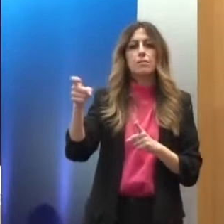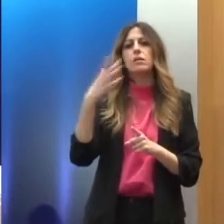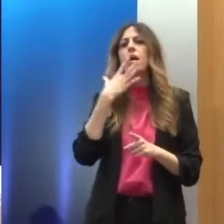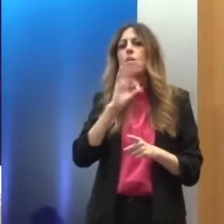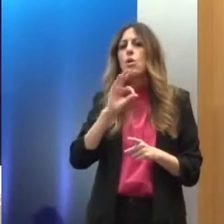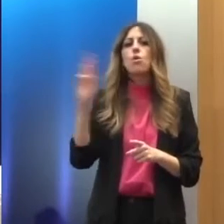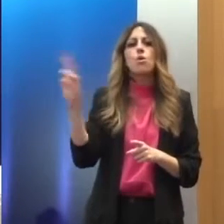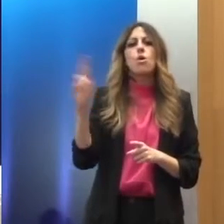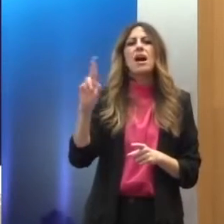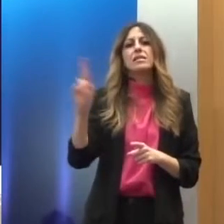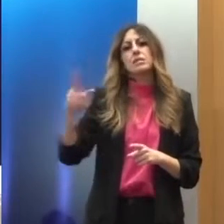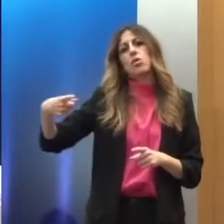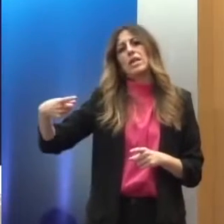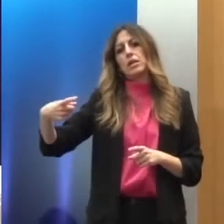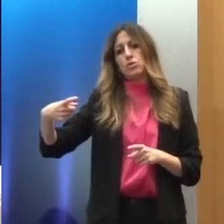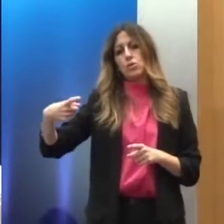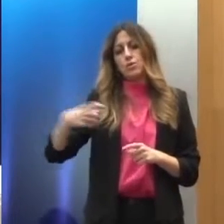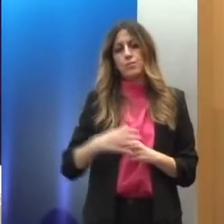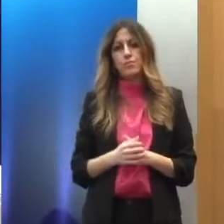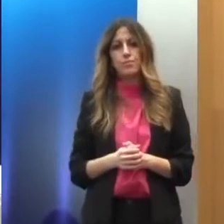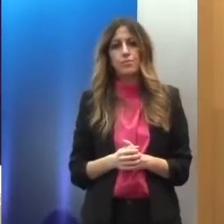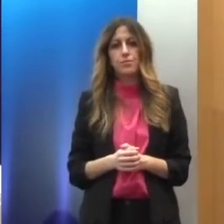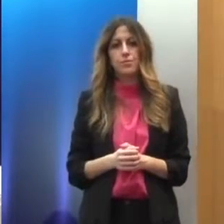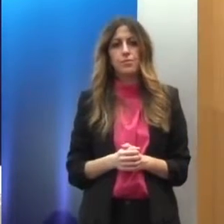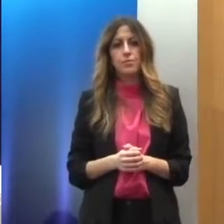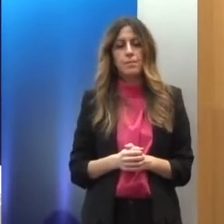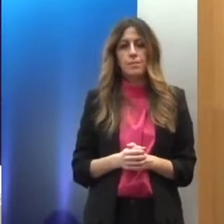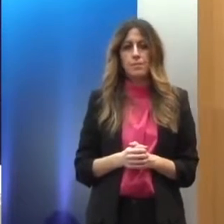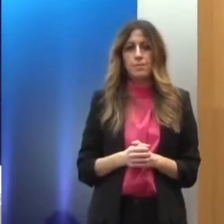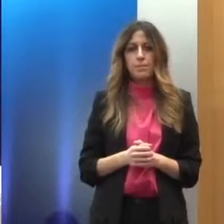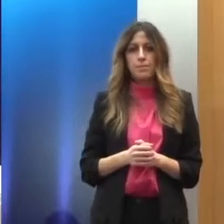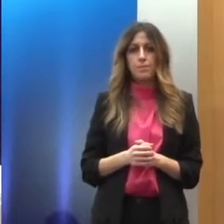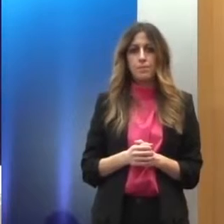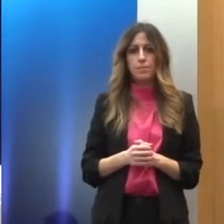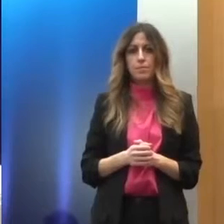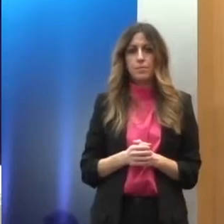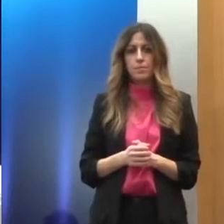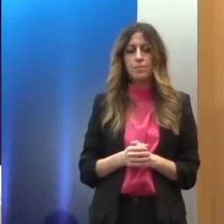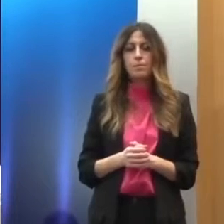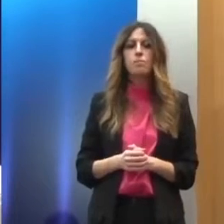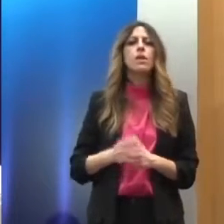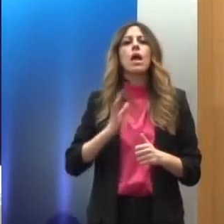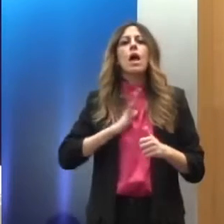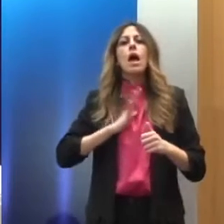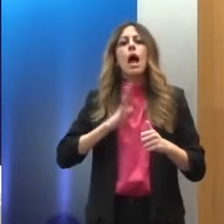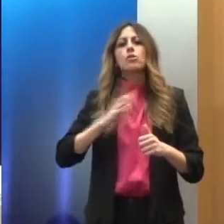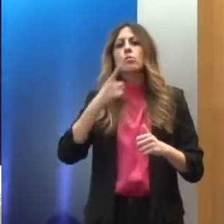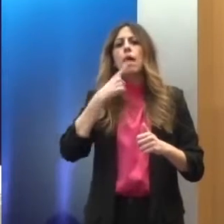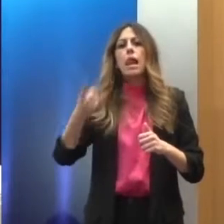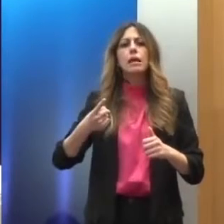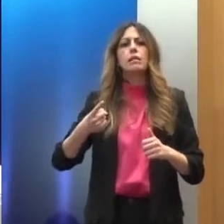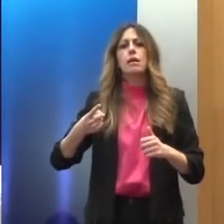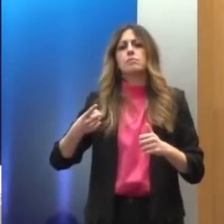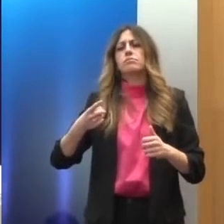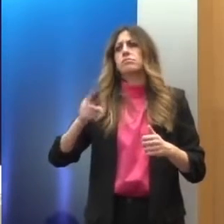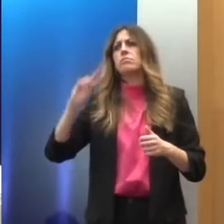ρατσιστικό κίνητρο δηλαδή, η ποινικοποίηση της άρνησης του ολοκαυτώματος ή της γενοκτονίας. Αυτό